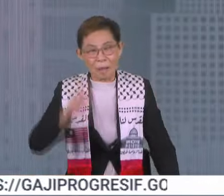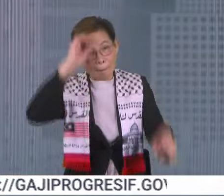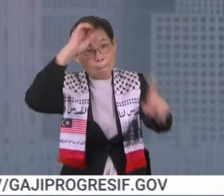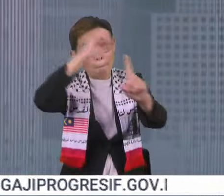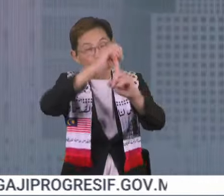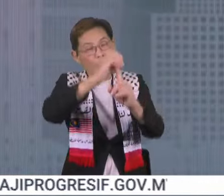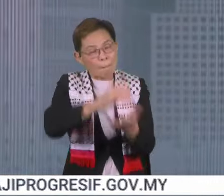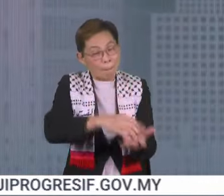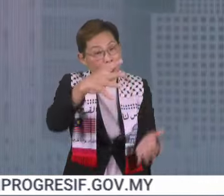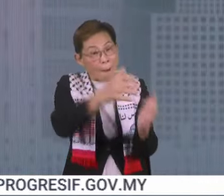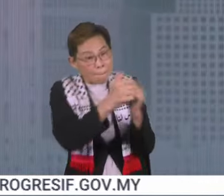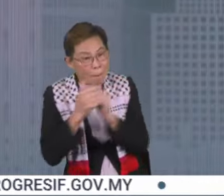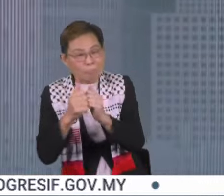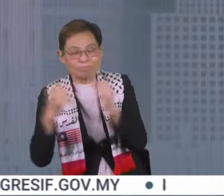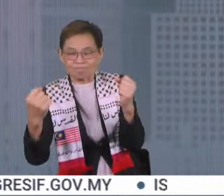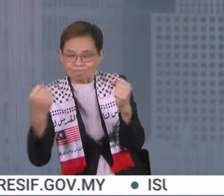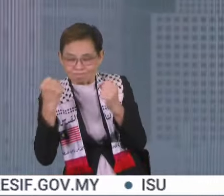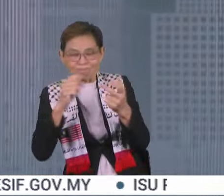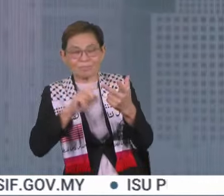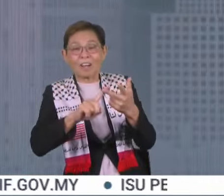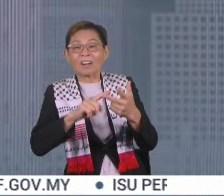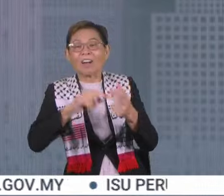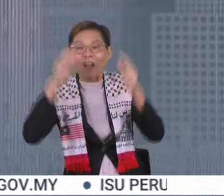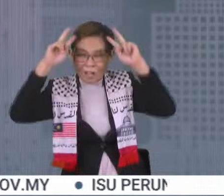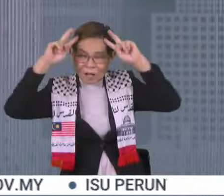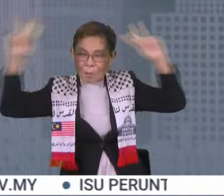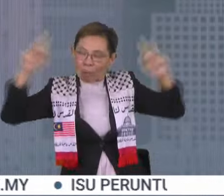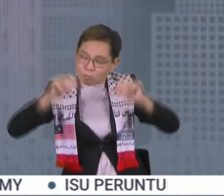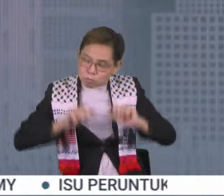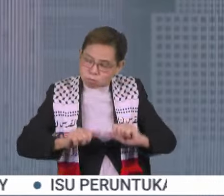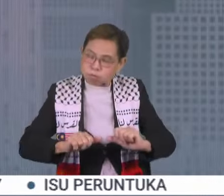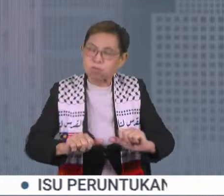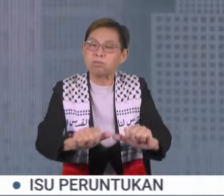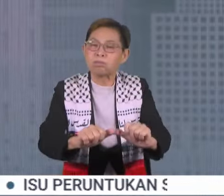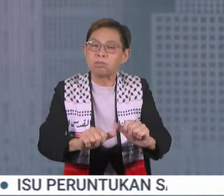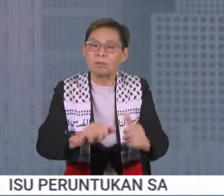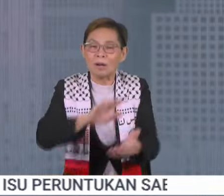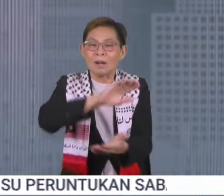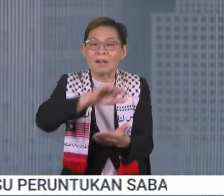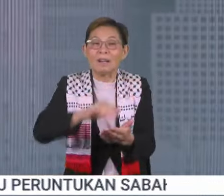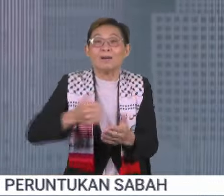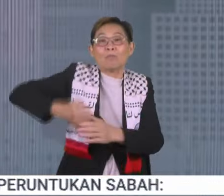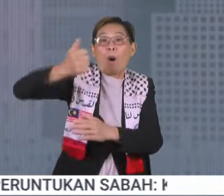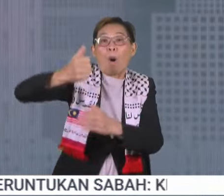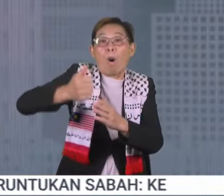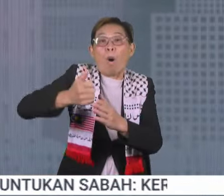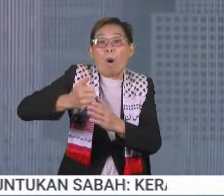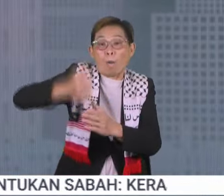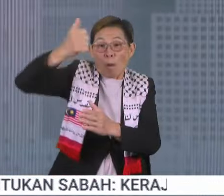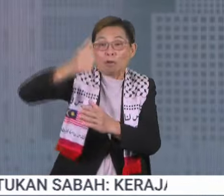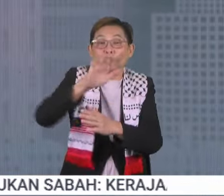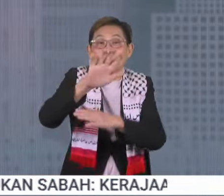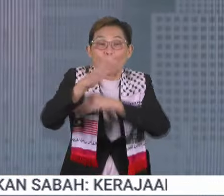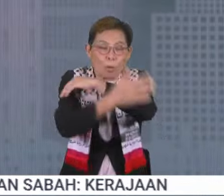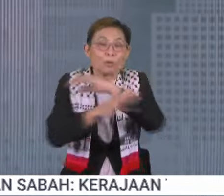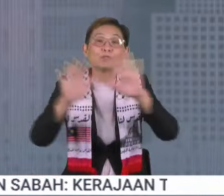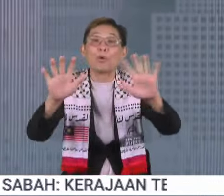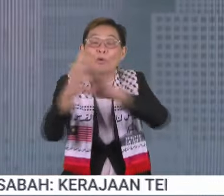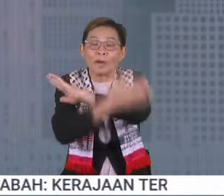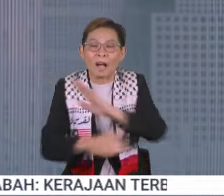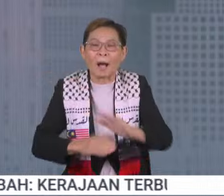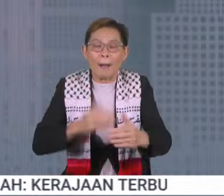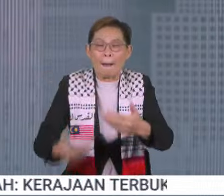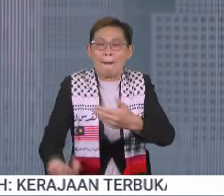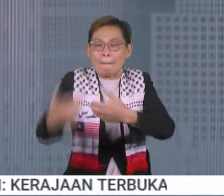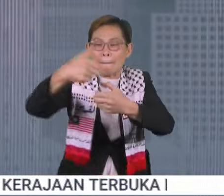Matlamat kemakmuran bersama, kestabilan dan keamanan berkekalan, nadi utama Ikatan 10 Negara ASEAN. Melangkah